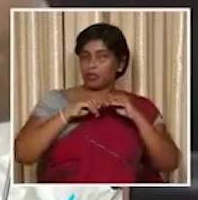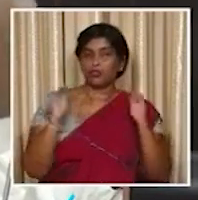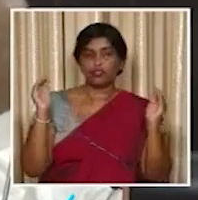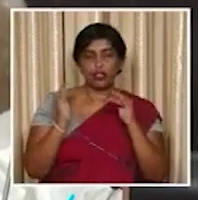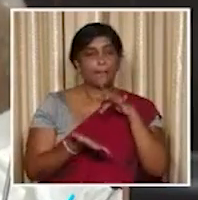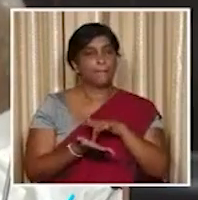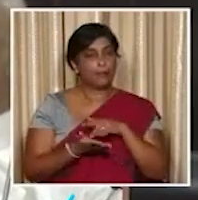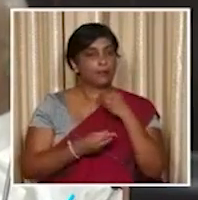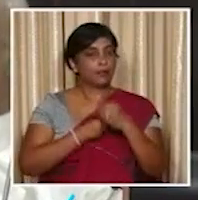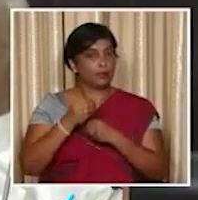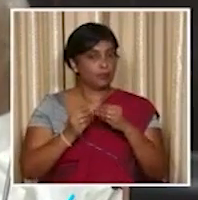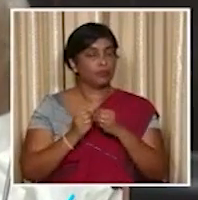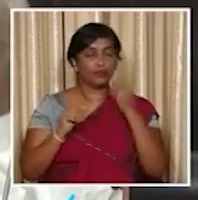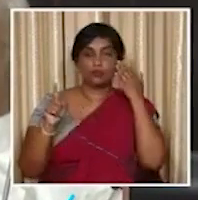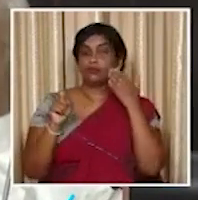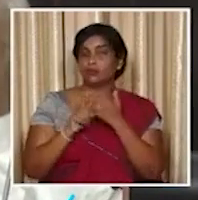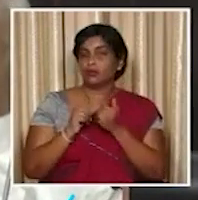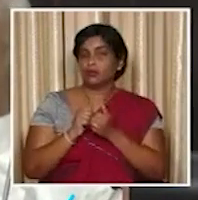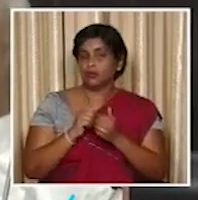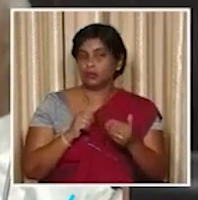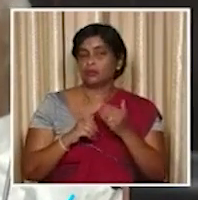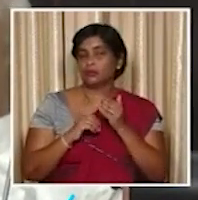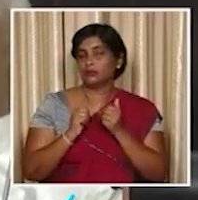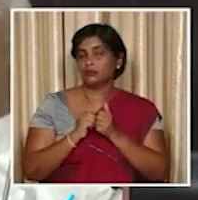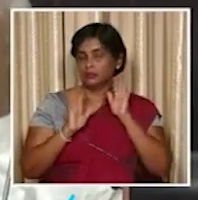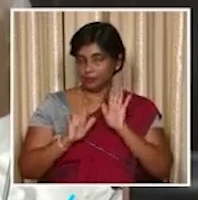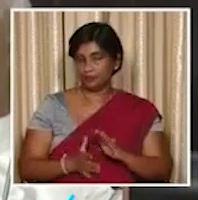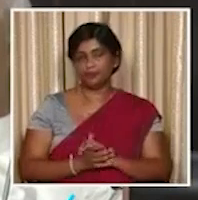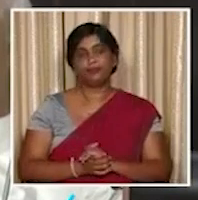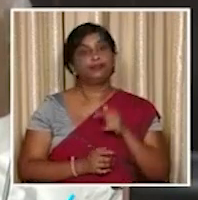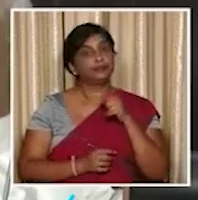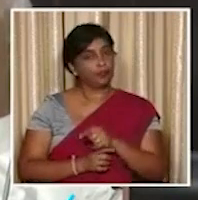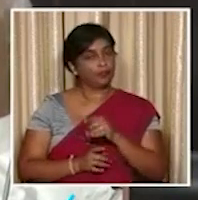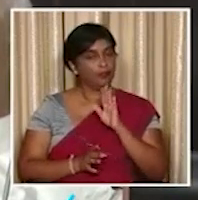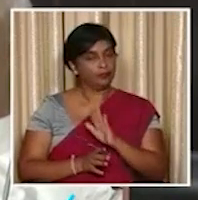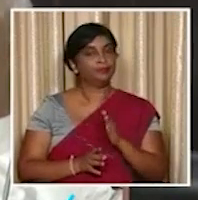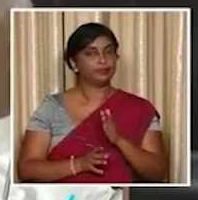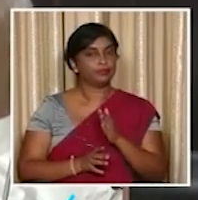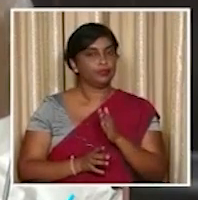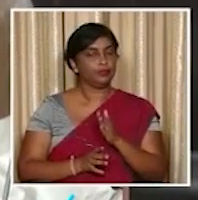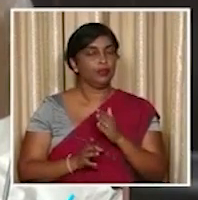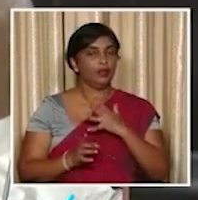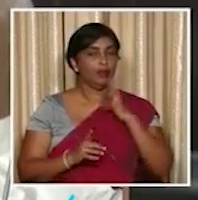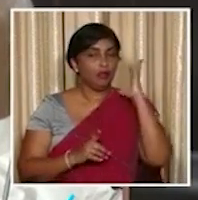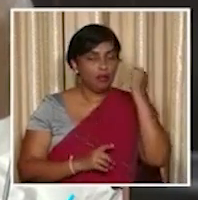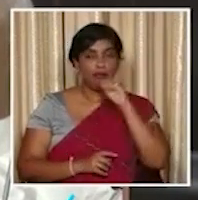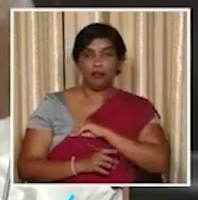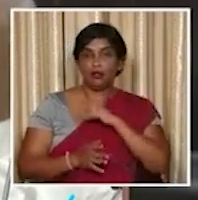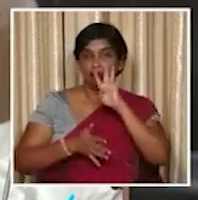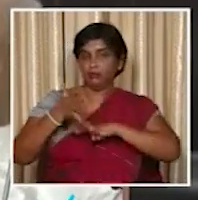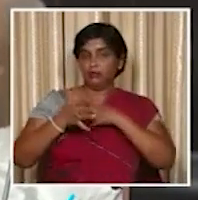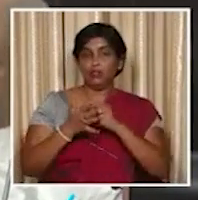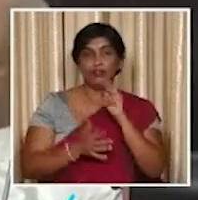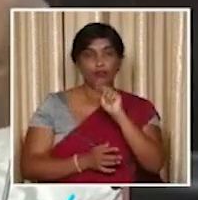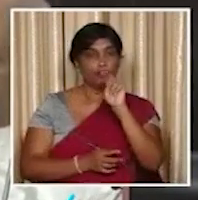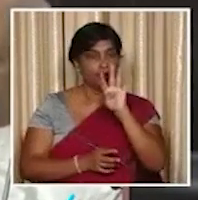පරිමාණ ව්‍යවසායන් සම්බන්ධ කිරීමට ක්‍රියාමාර්ග ගන්නවා. මේ සඳහා වන ප්‍රතිපාදන අයවැය 2024